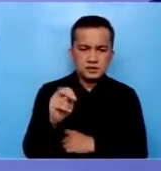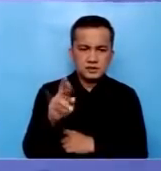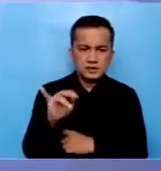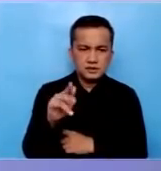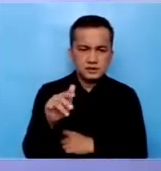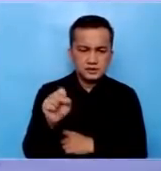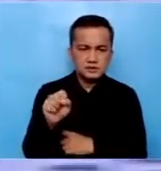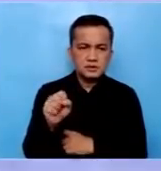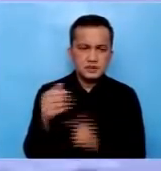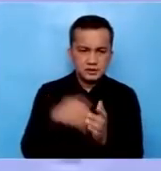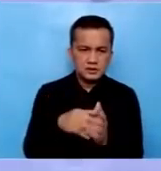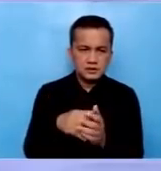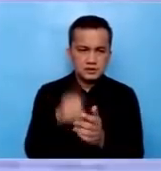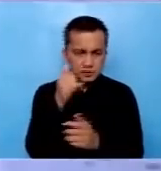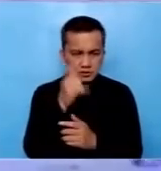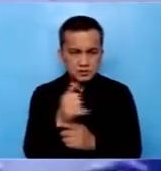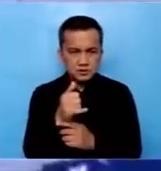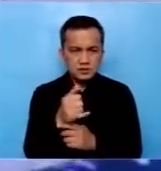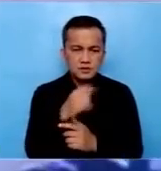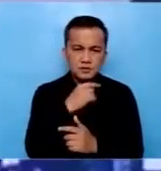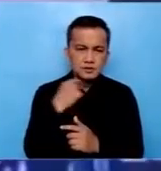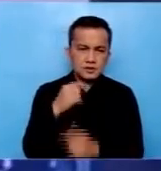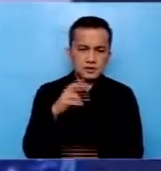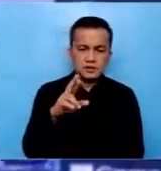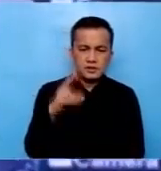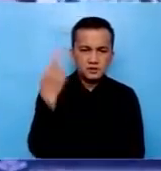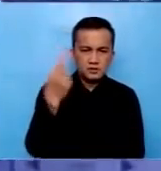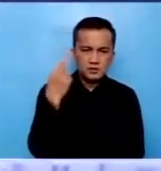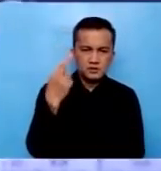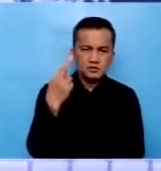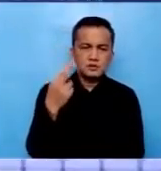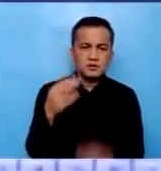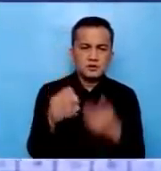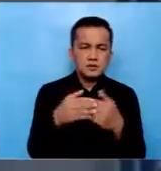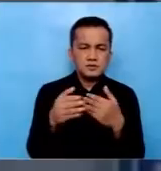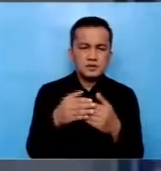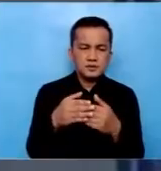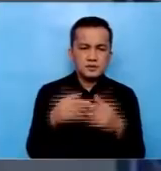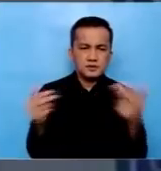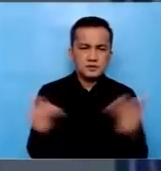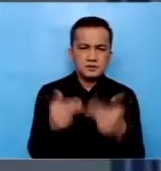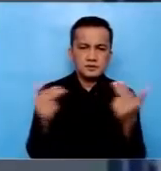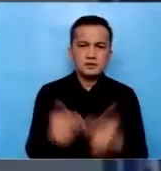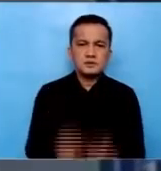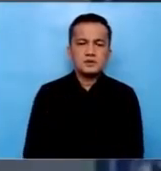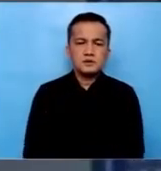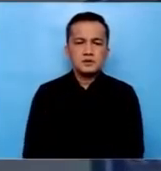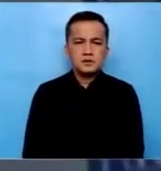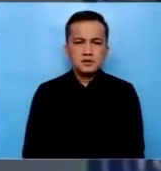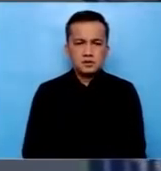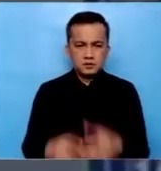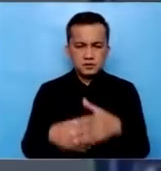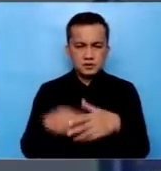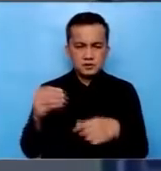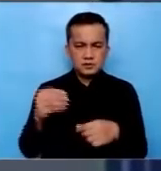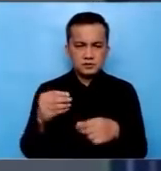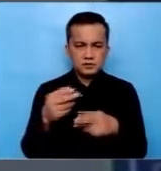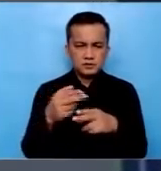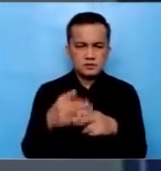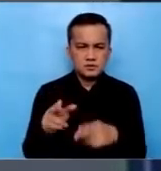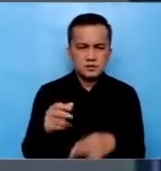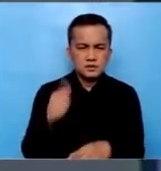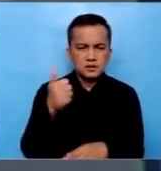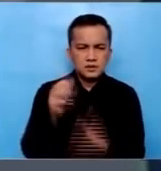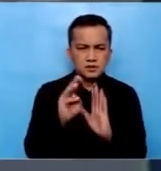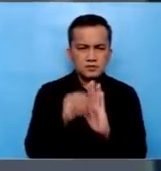sasakyan ng pari sa Robinson Shortcut Road, malapit sa isang sabungan. Lumabas siya rito makalipas ang 10 minuto.